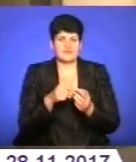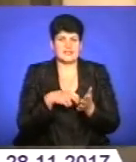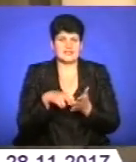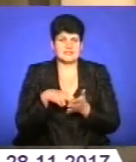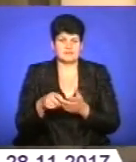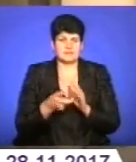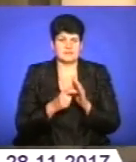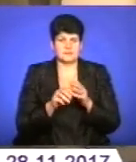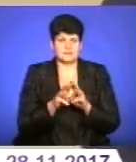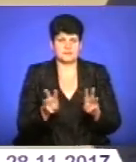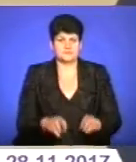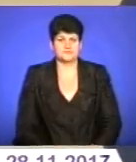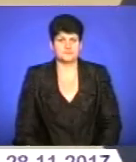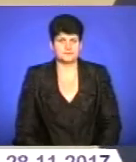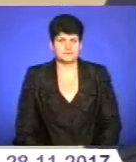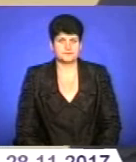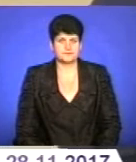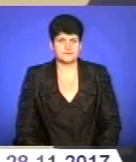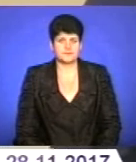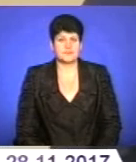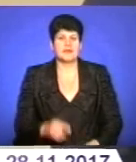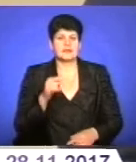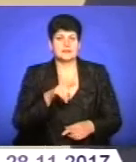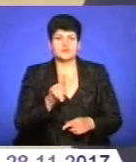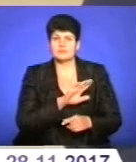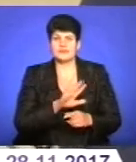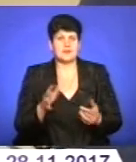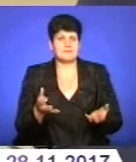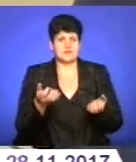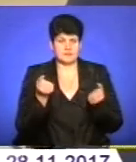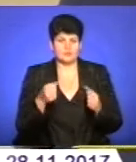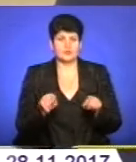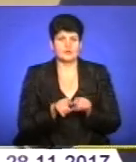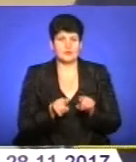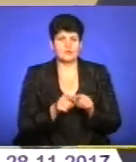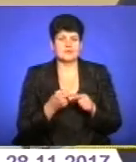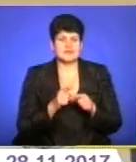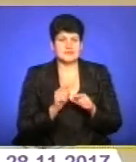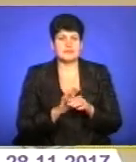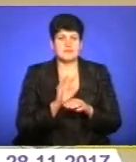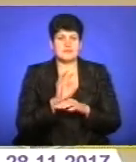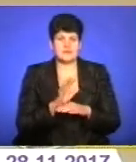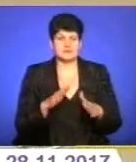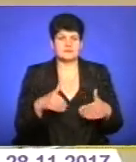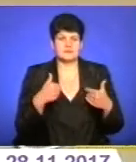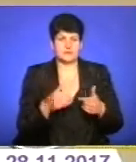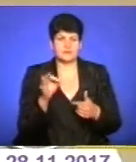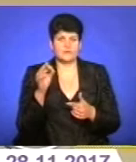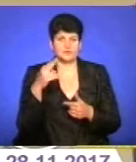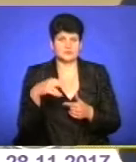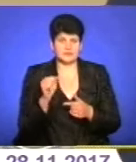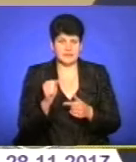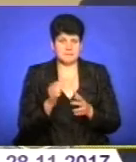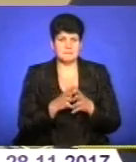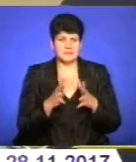Кабміну. Попри те, що ми не підтримуємо, і однозначно ми це направимо звернення від обласної державної адміністрації, більше